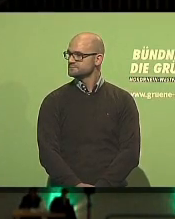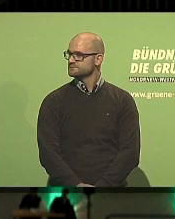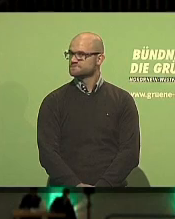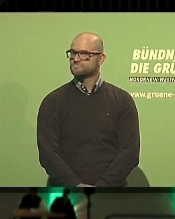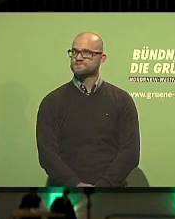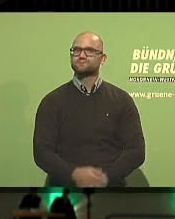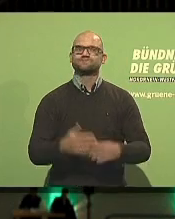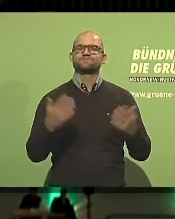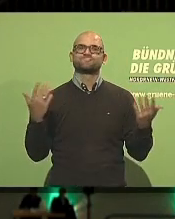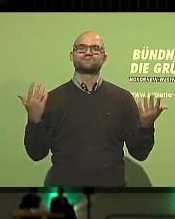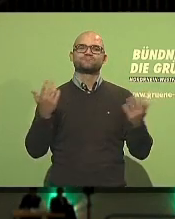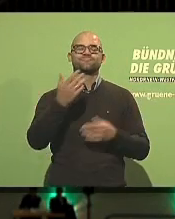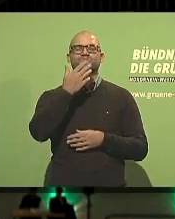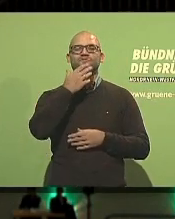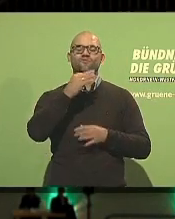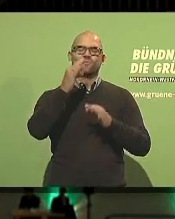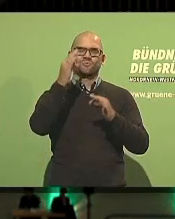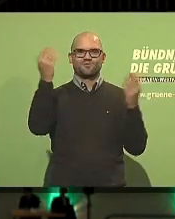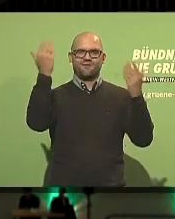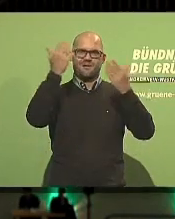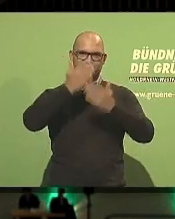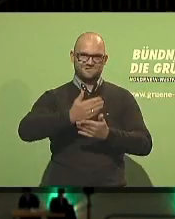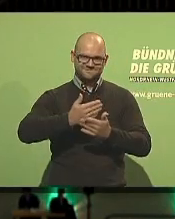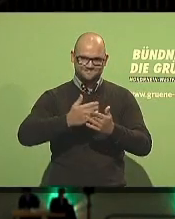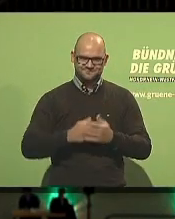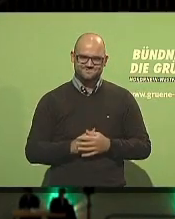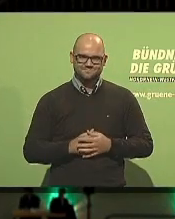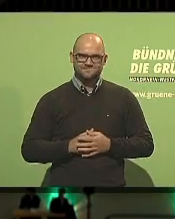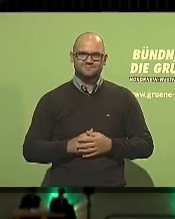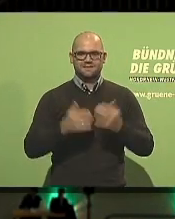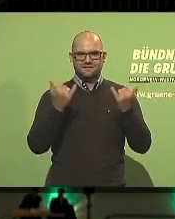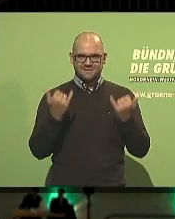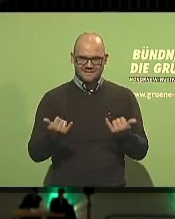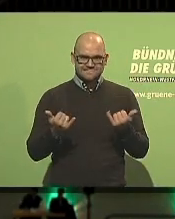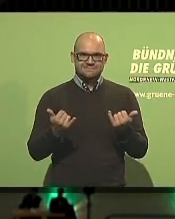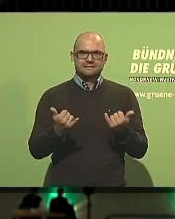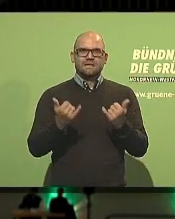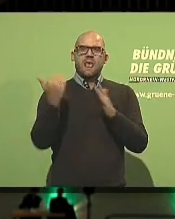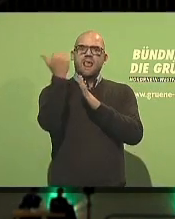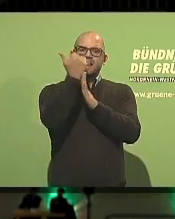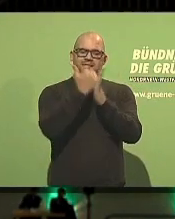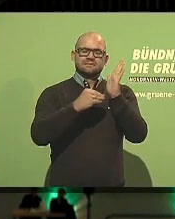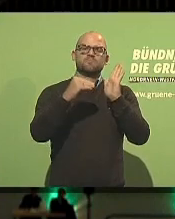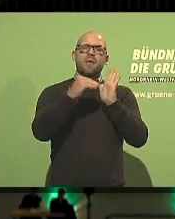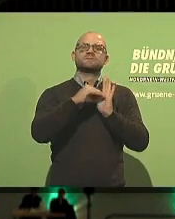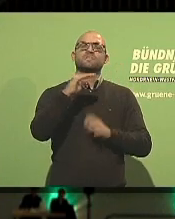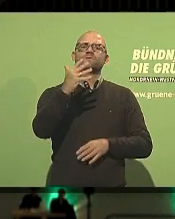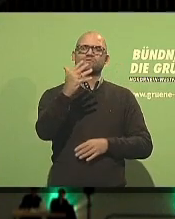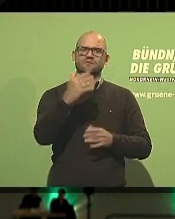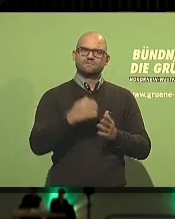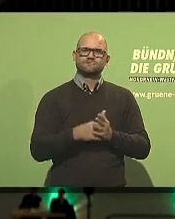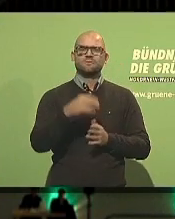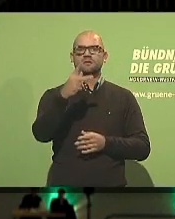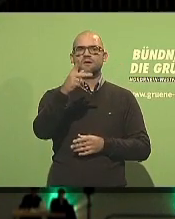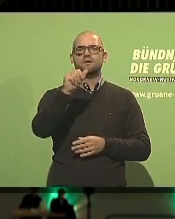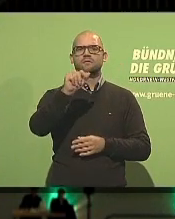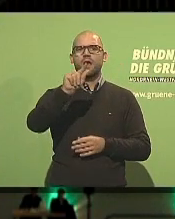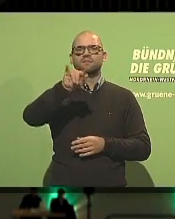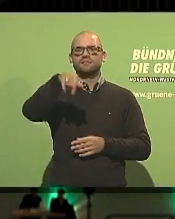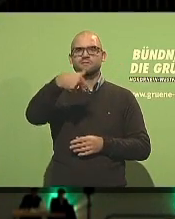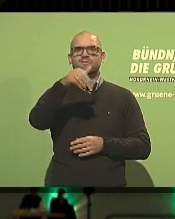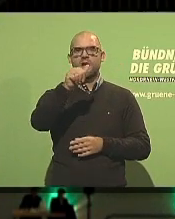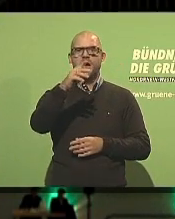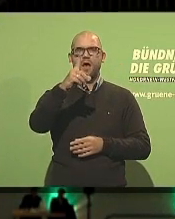So, einen schönen guten Abend auch von uns. Wir machen jetzt weiter mit Platz 5. Hier liegt die Bewerbung von Katja Dörner aus dem